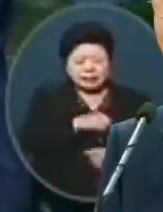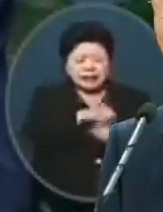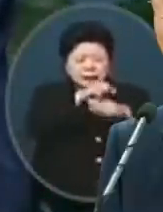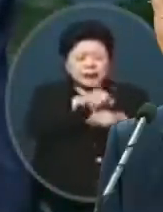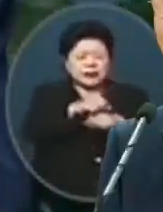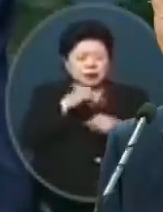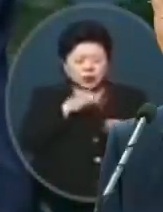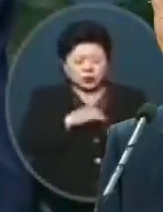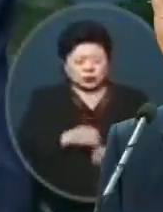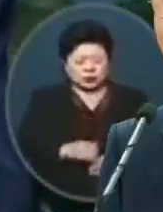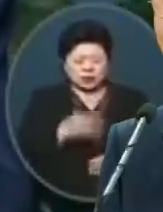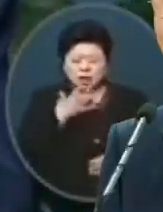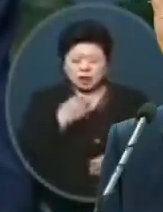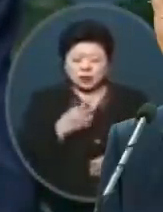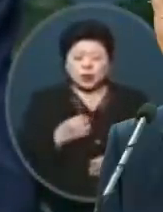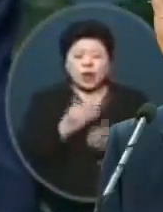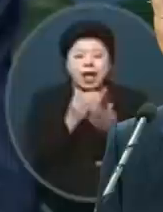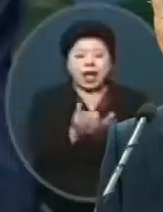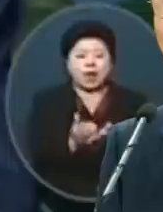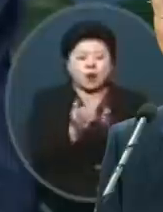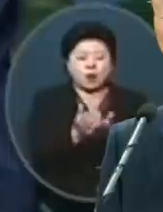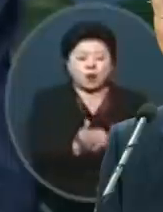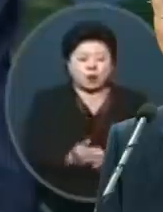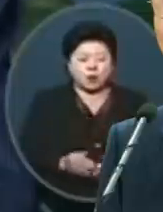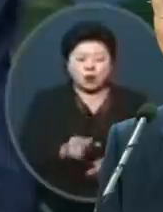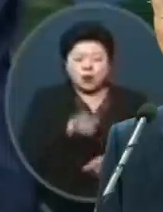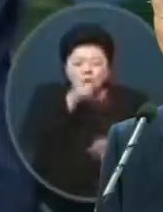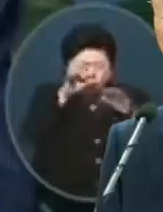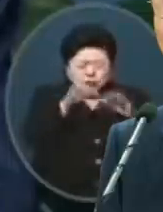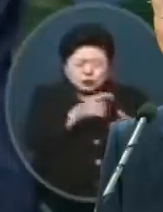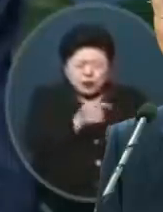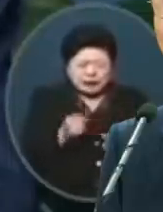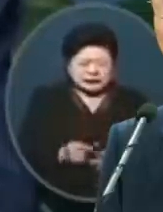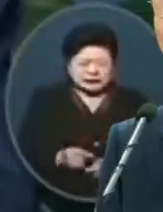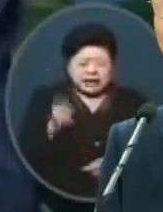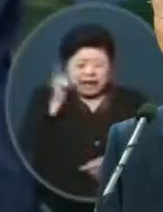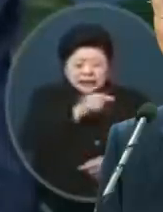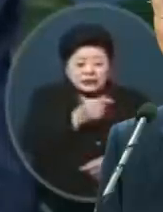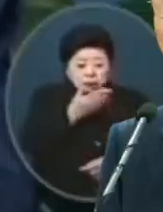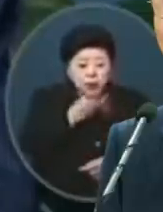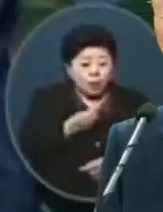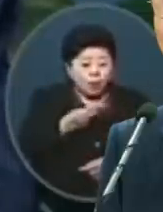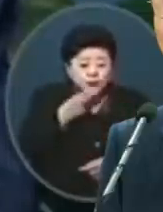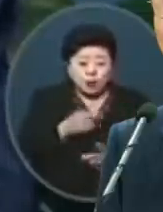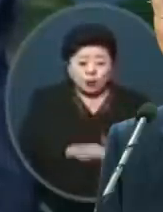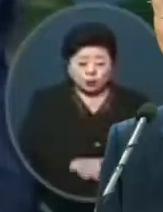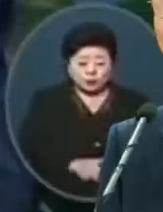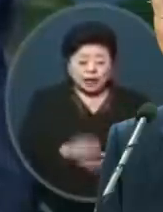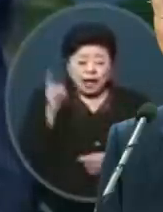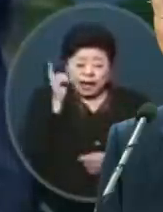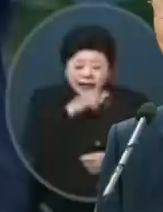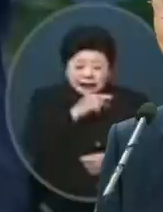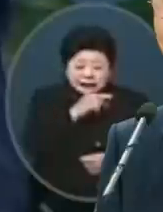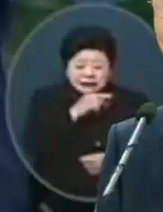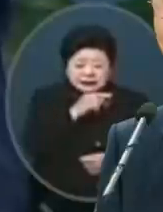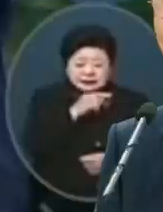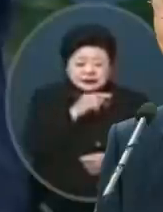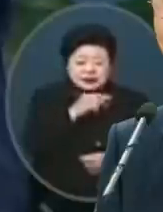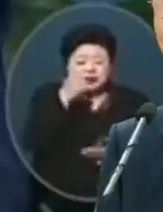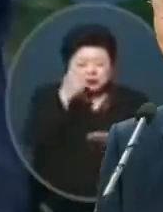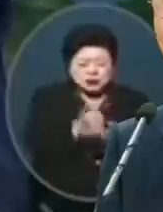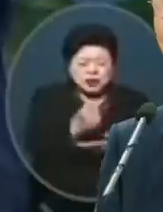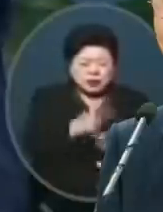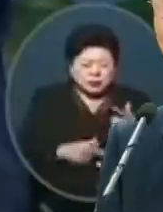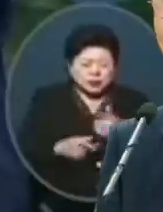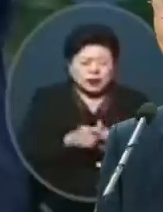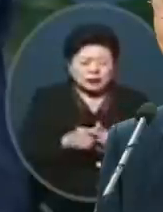후손처럼 악인은 복이 없습니다. 악은 죄보다도